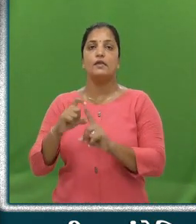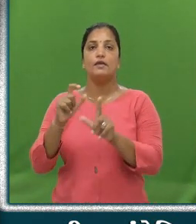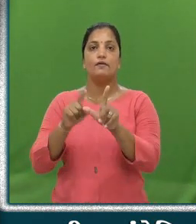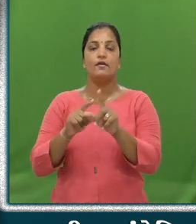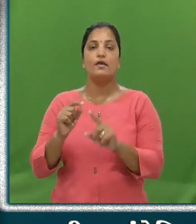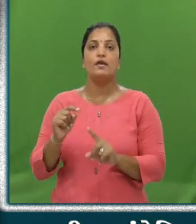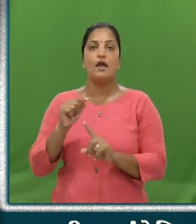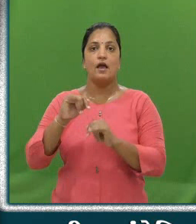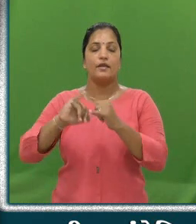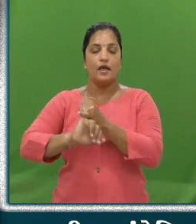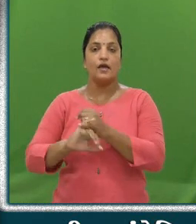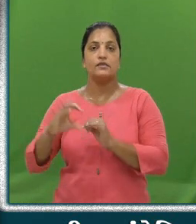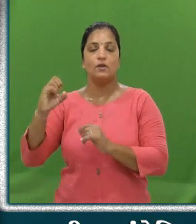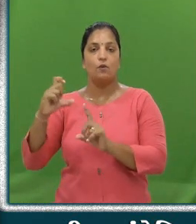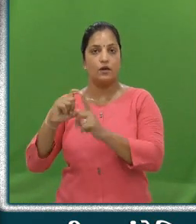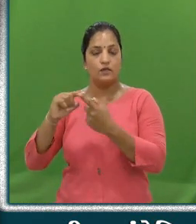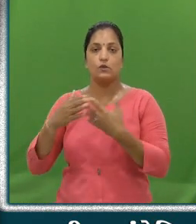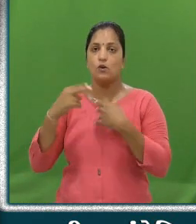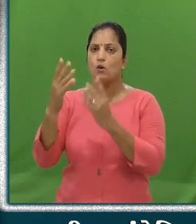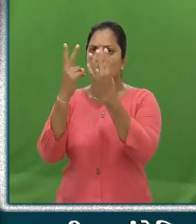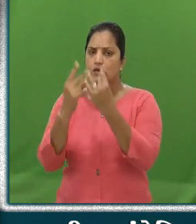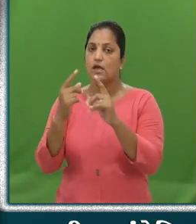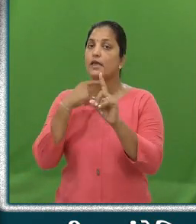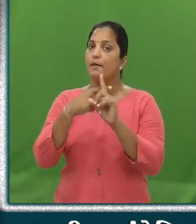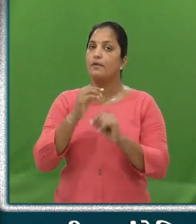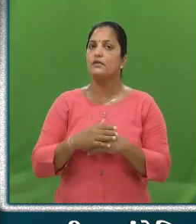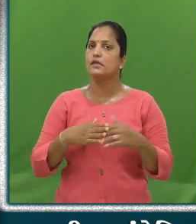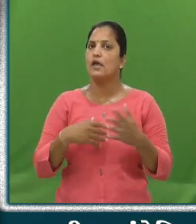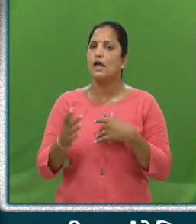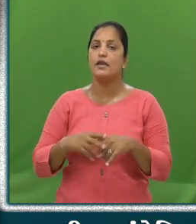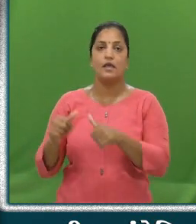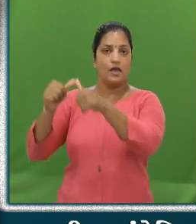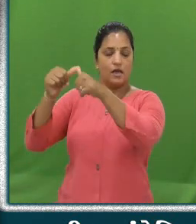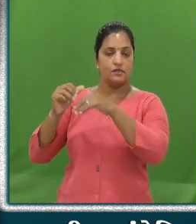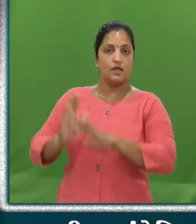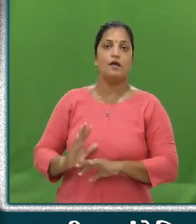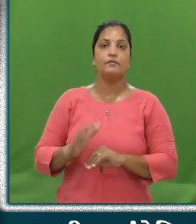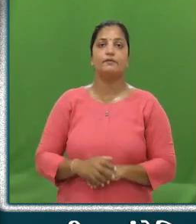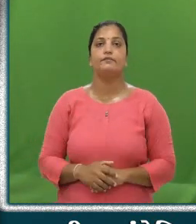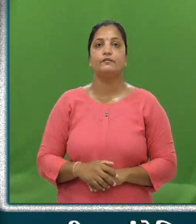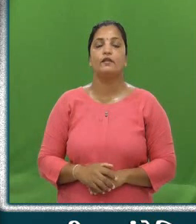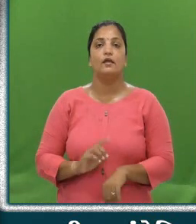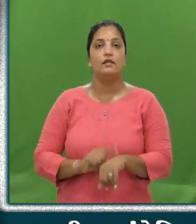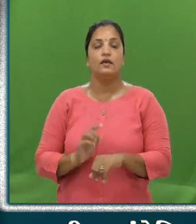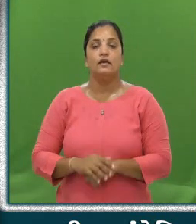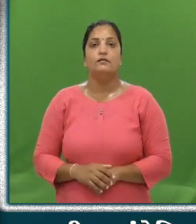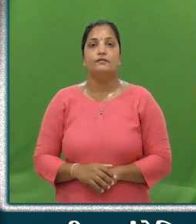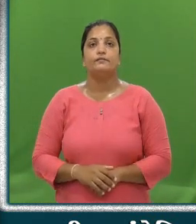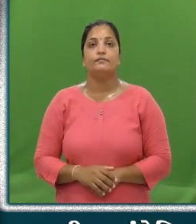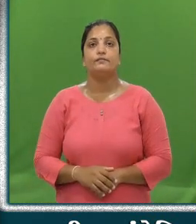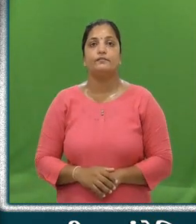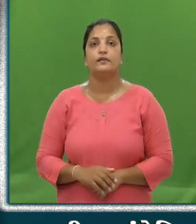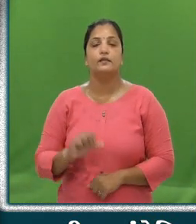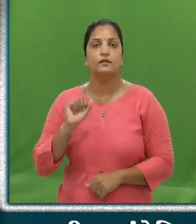તમારો પ્રશ્ન રજૂ કરવાનો છે જ્યારે પણ તમે આ રીતે શું કરો કે કોઈ પણ આન્સર જવાબ આપતા હો છો તે સમયે પણ જે કહેવામાં